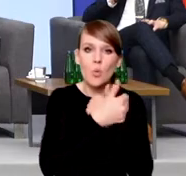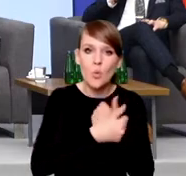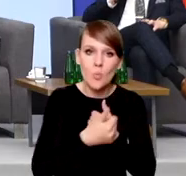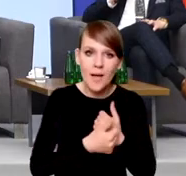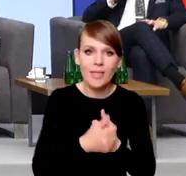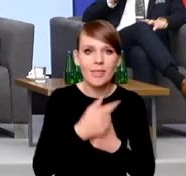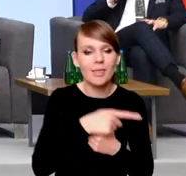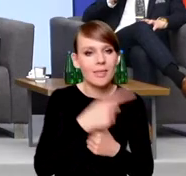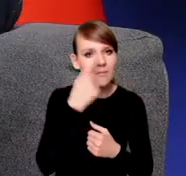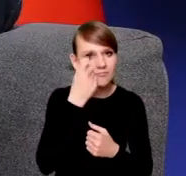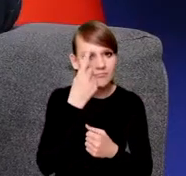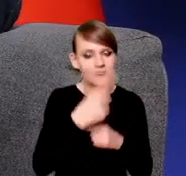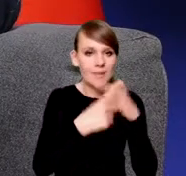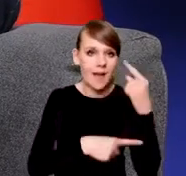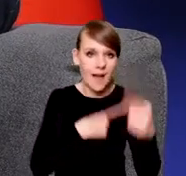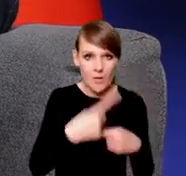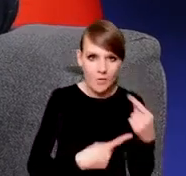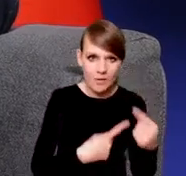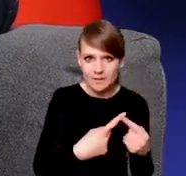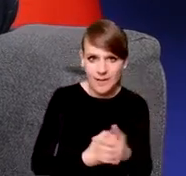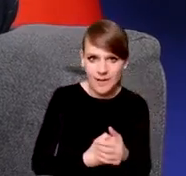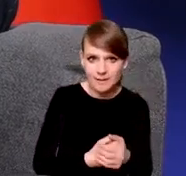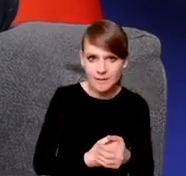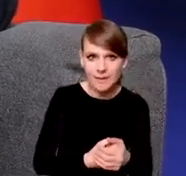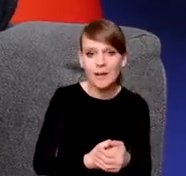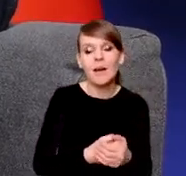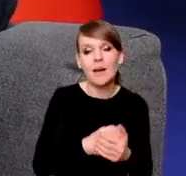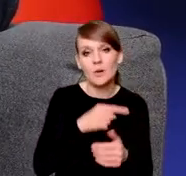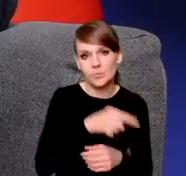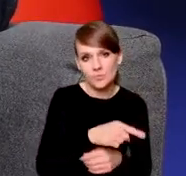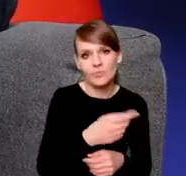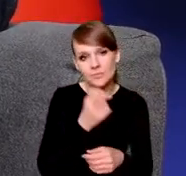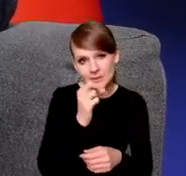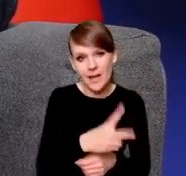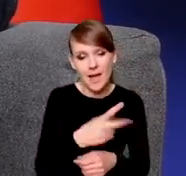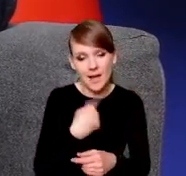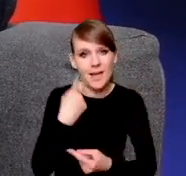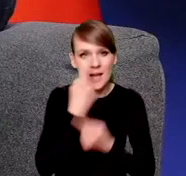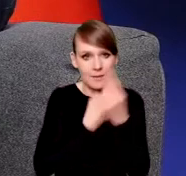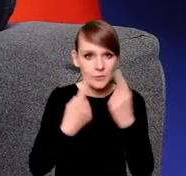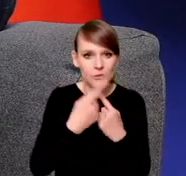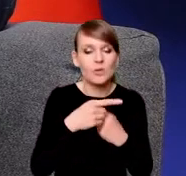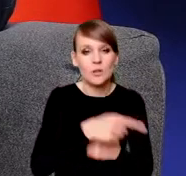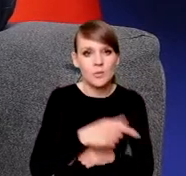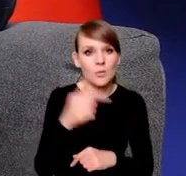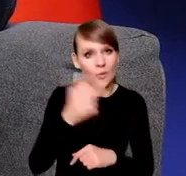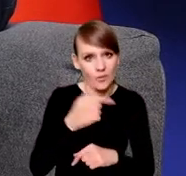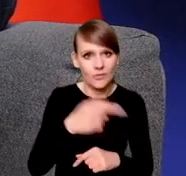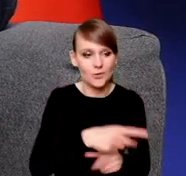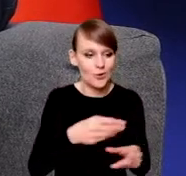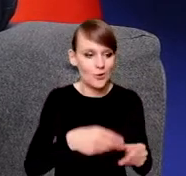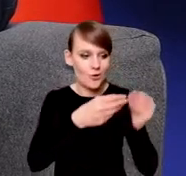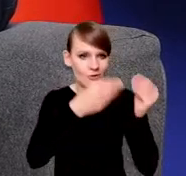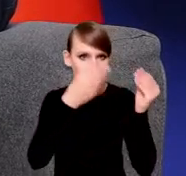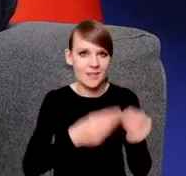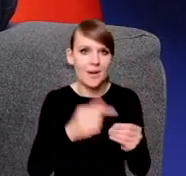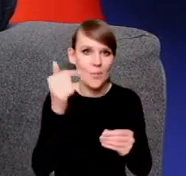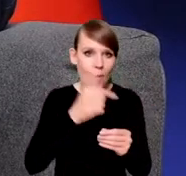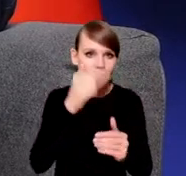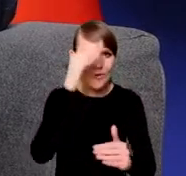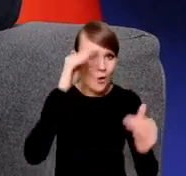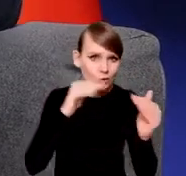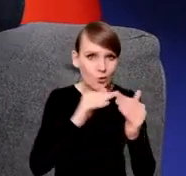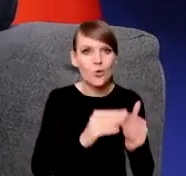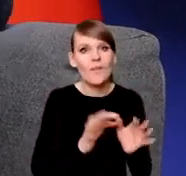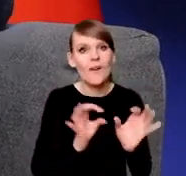są w jakiś sposób sformalizowane. Jak najbardziej jestem przekonany, że one powinny się rozwijać, powinny ulegać dostosowaniu do